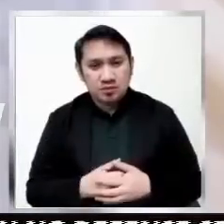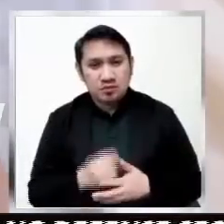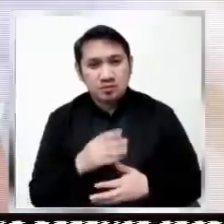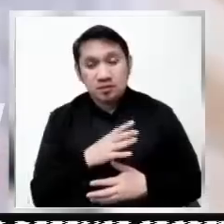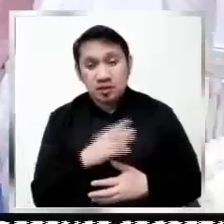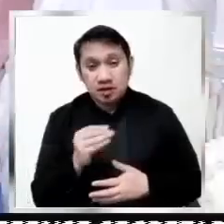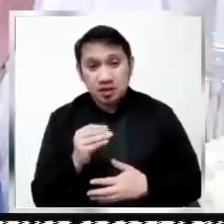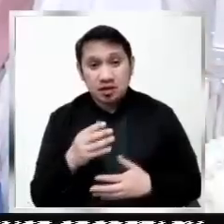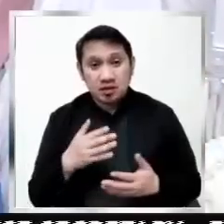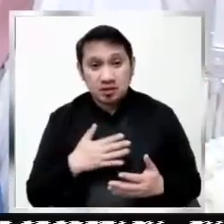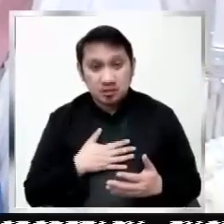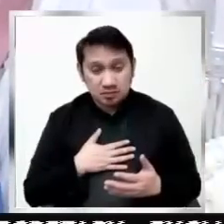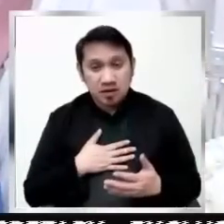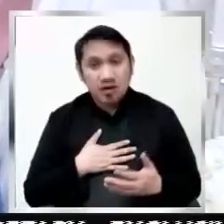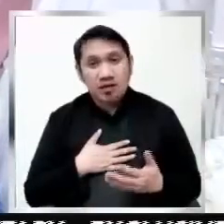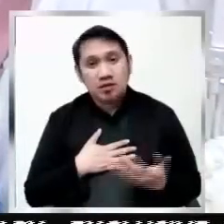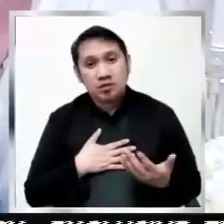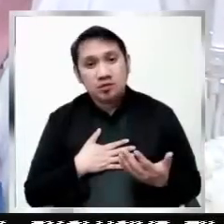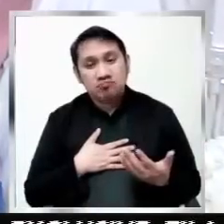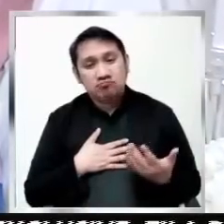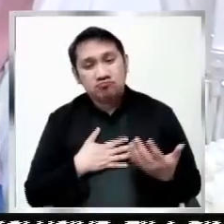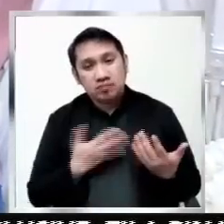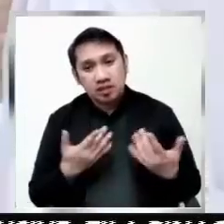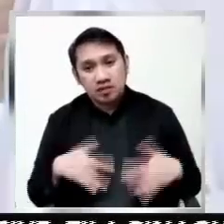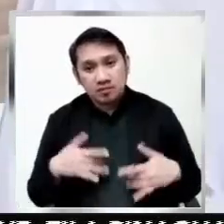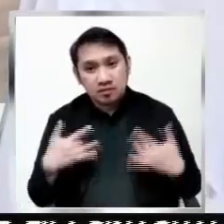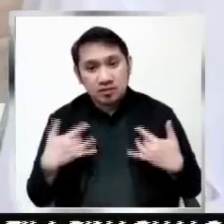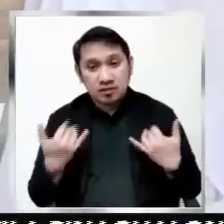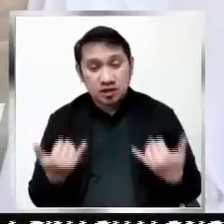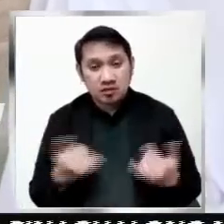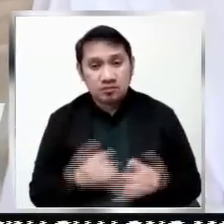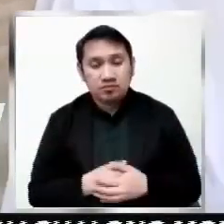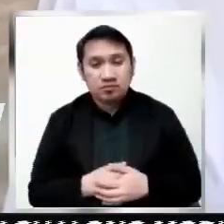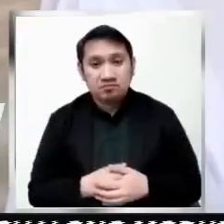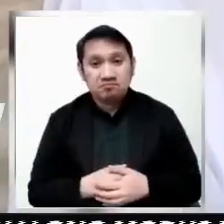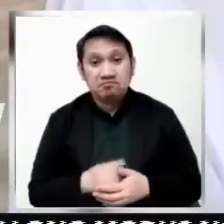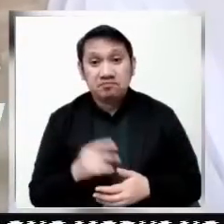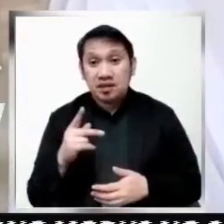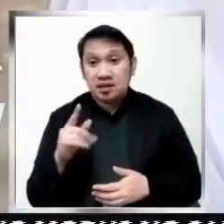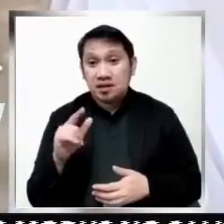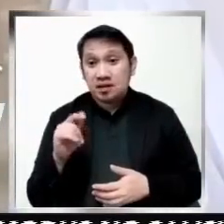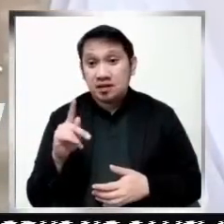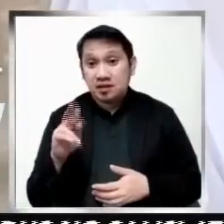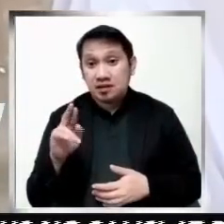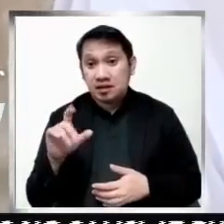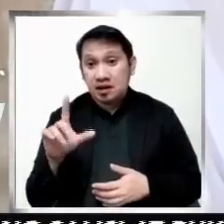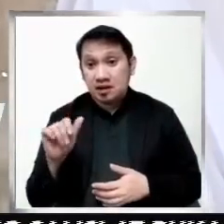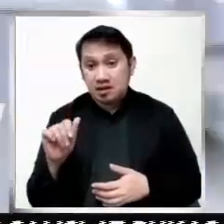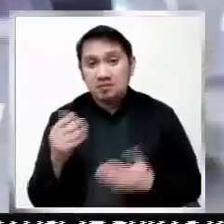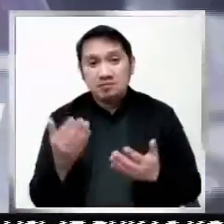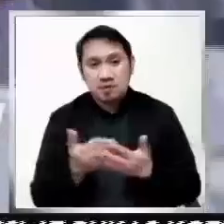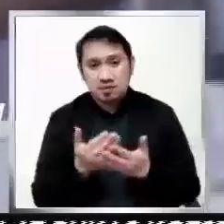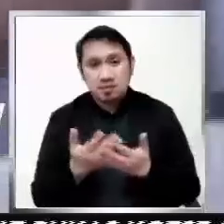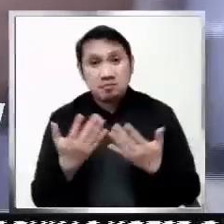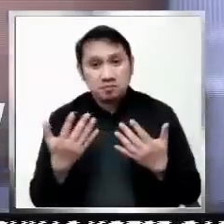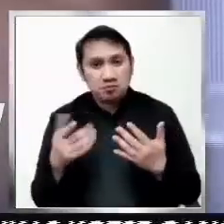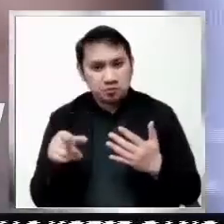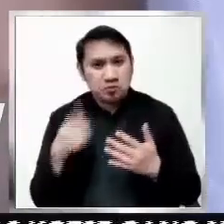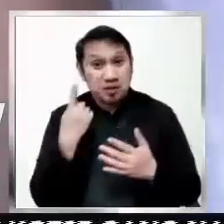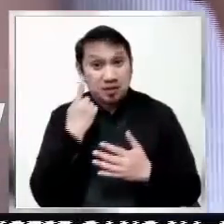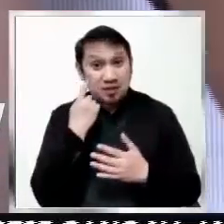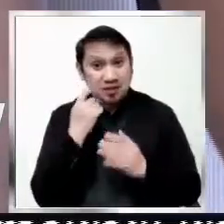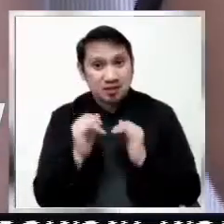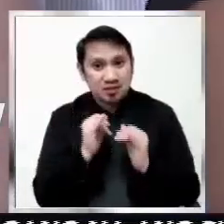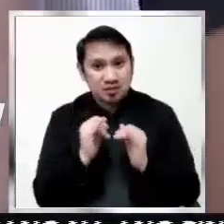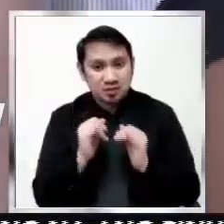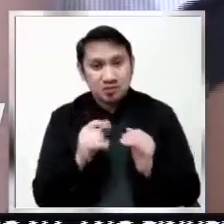ako today. Carla Abellana 2.0. Yan ang kapuso drama goddess na humarap sa press conference kasabay ng pagpirma